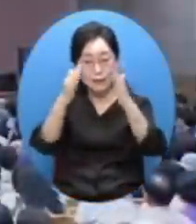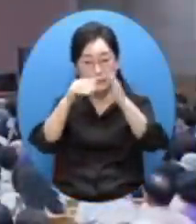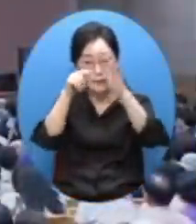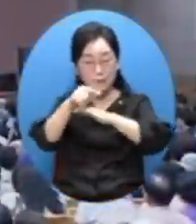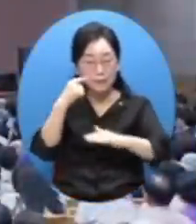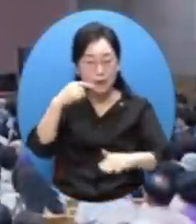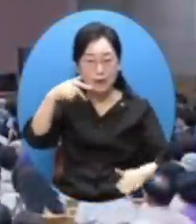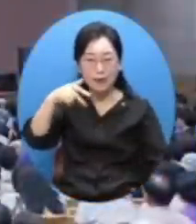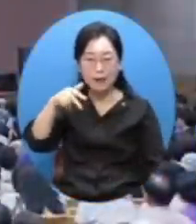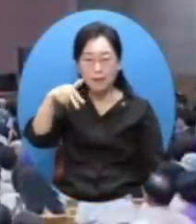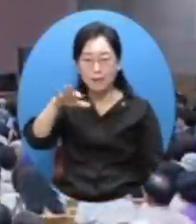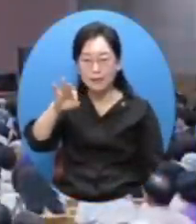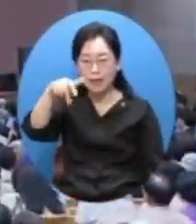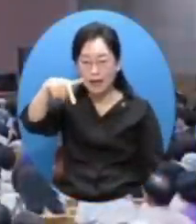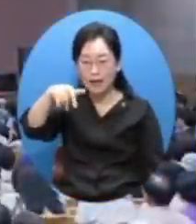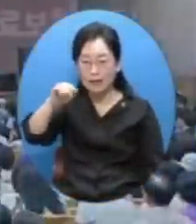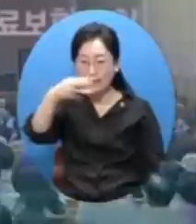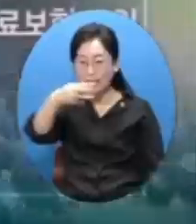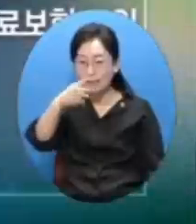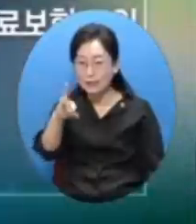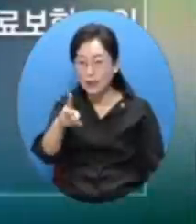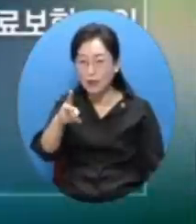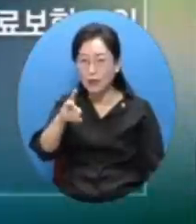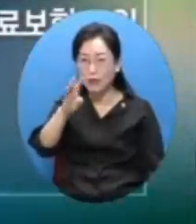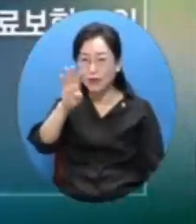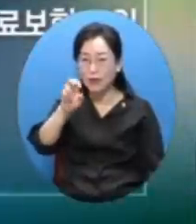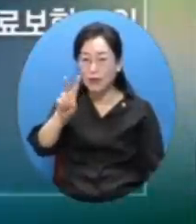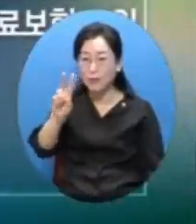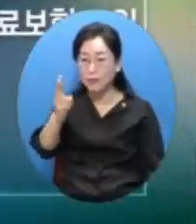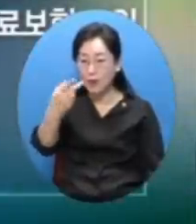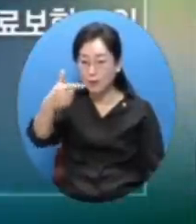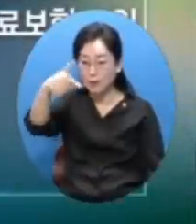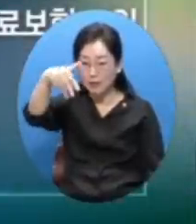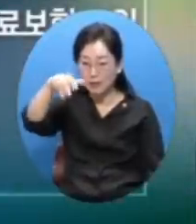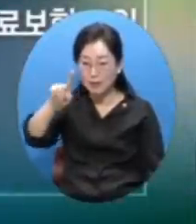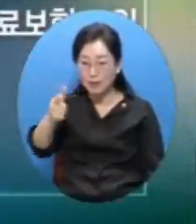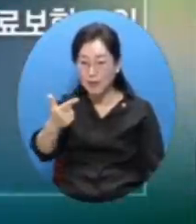장결의 평전이라고 그 하나님의